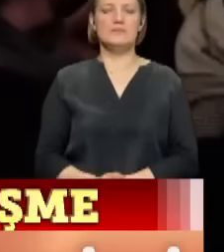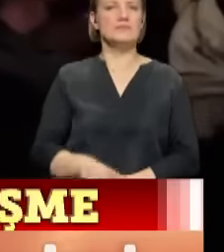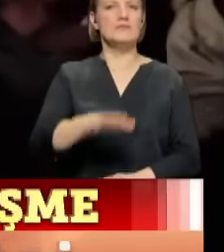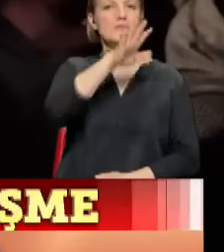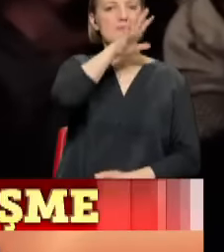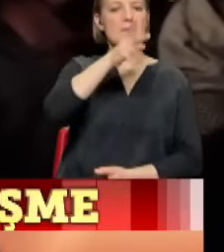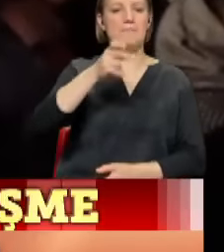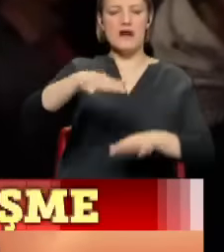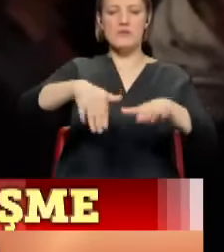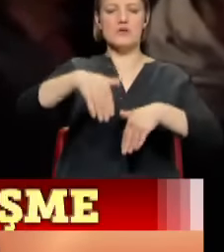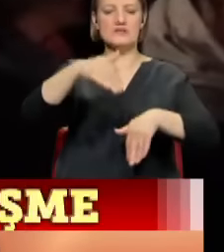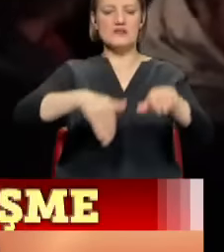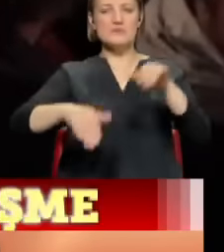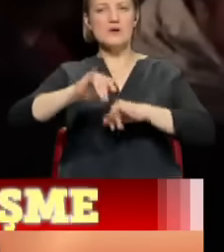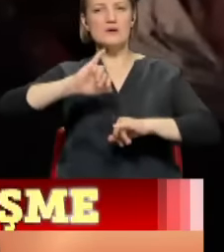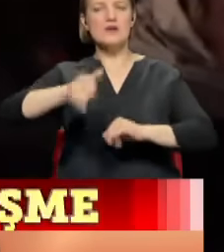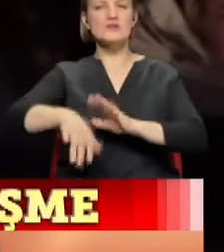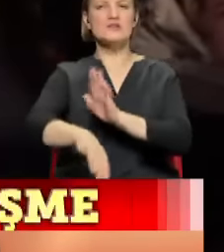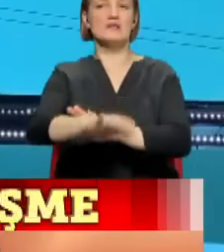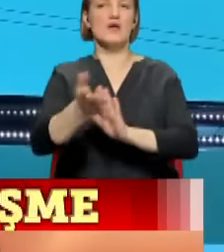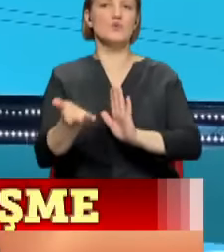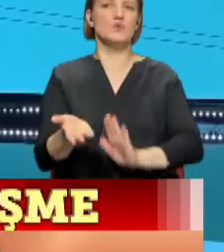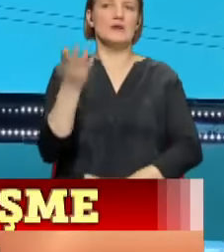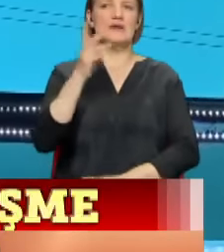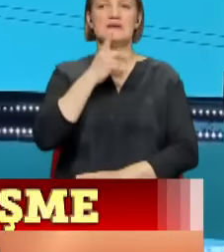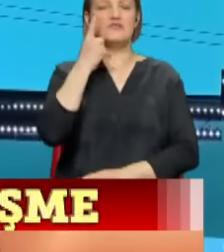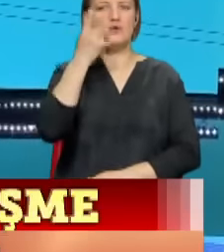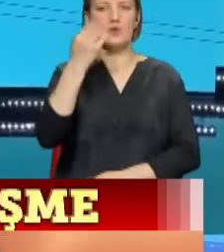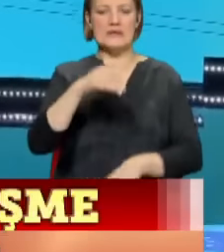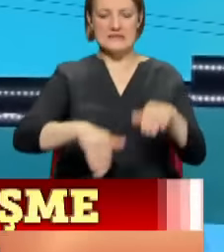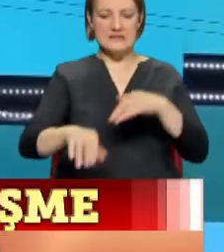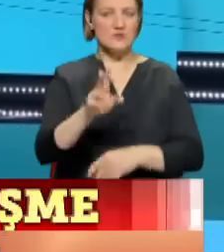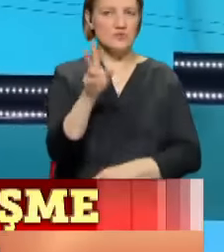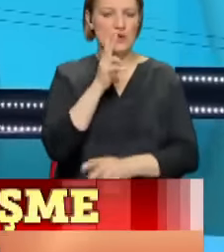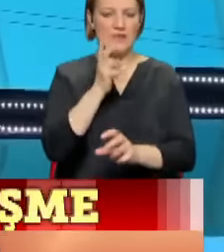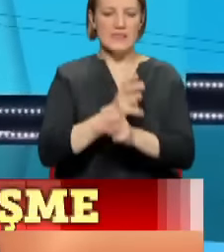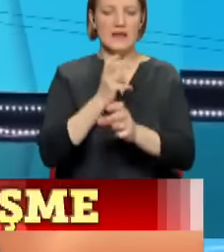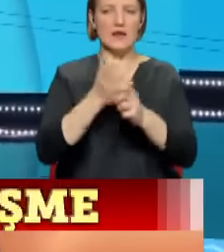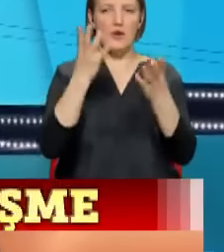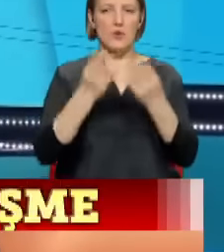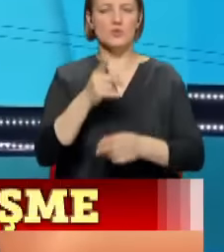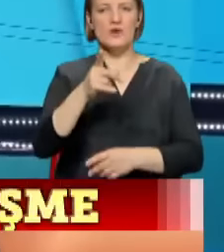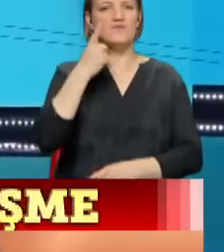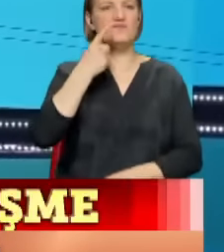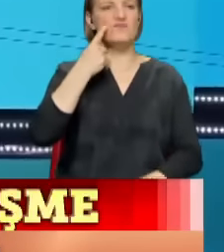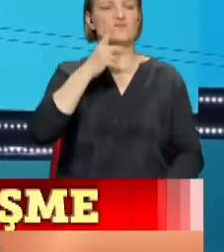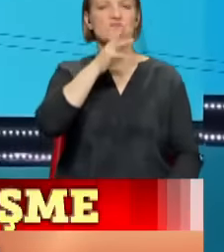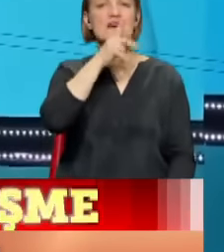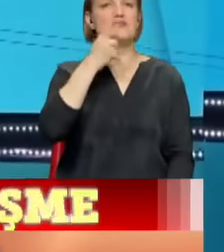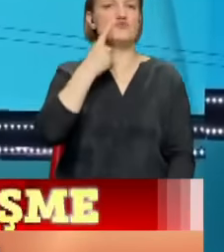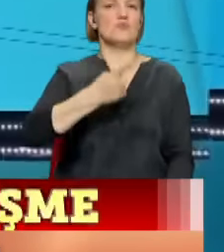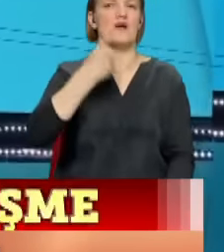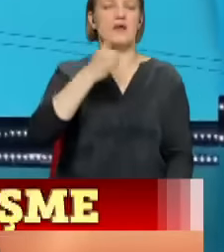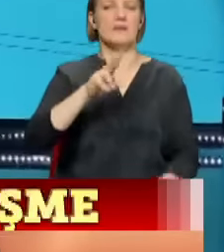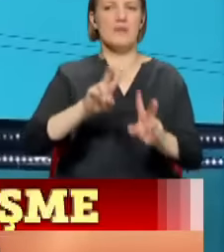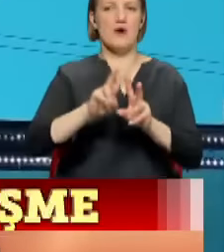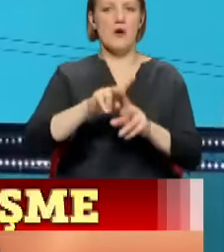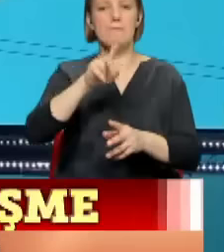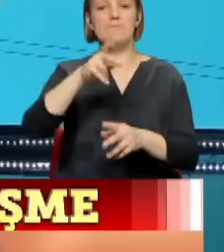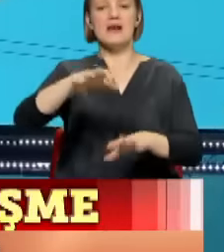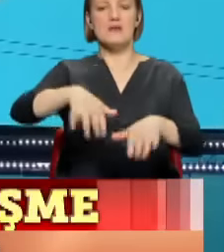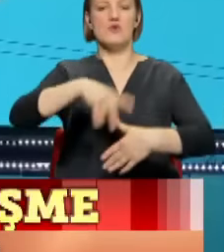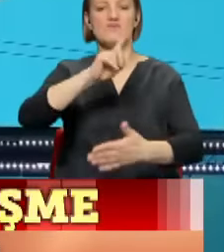Avrupa parlamento seçimlerinde aşırı sağın yükselişine şahit oldu. Seçim sonuçlarını tehlikeli bulduğunu belirten Fransa Cumhurbaşkanı Macron parlamentoyu